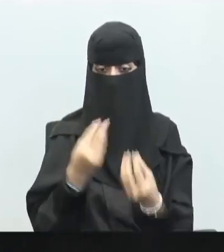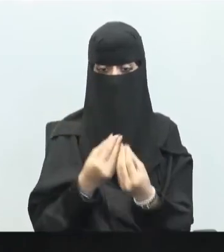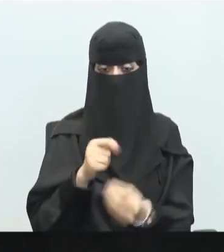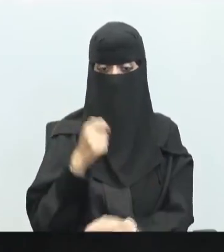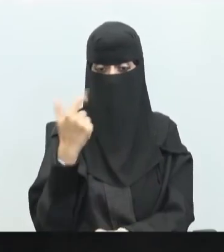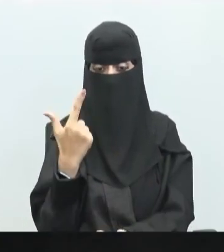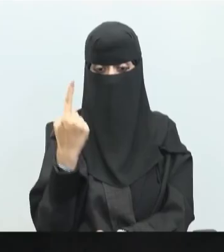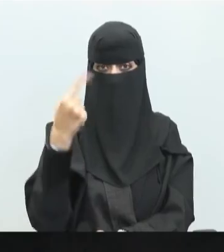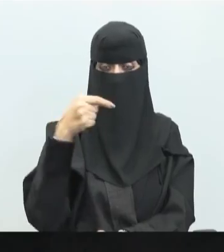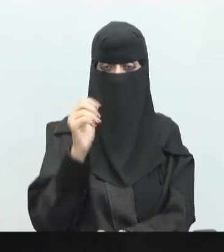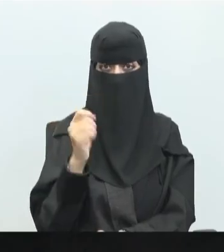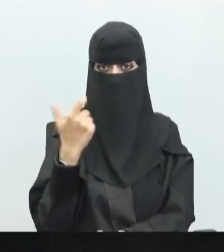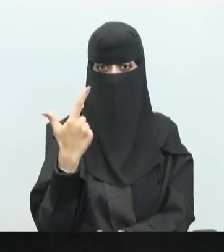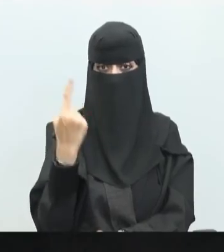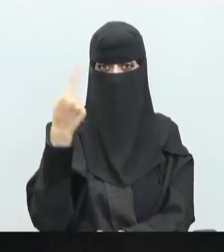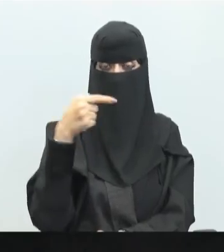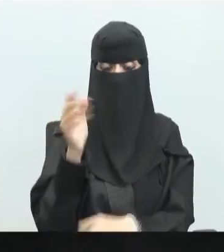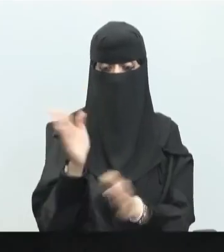17 17